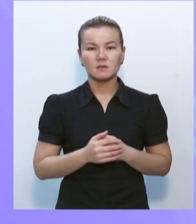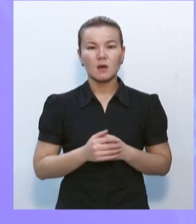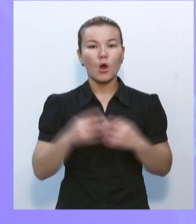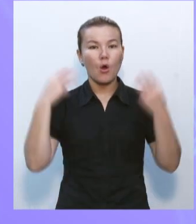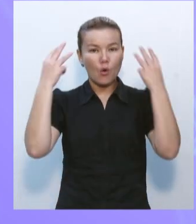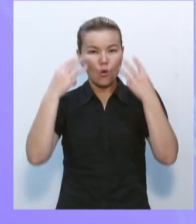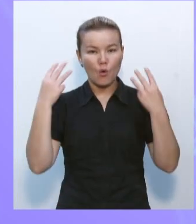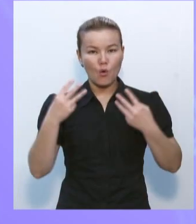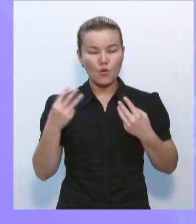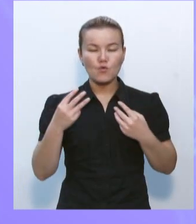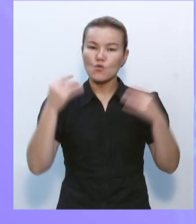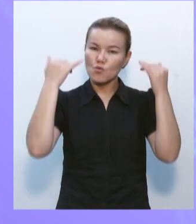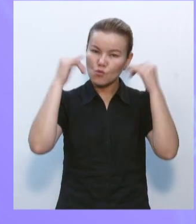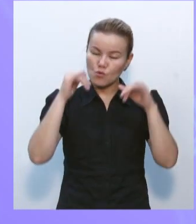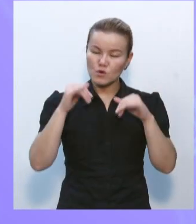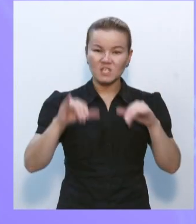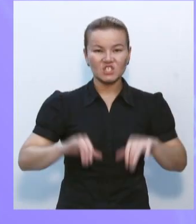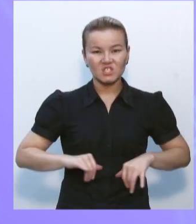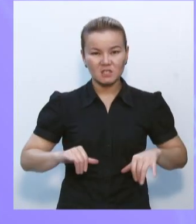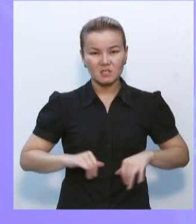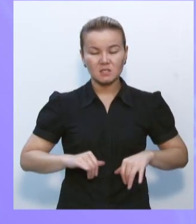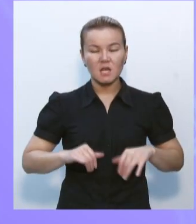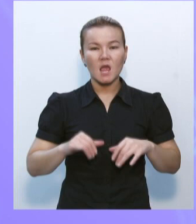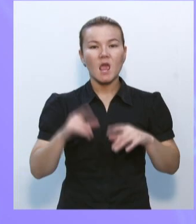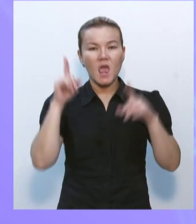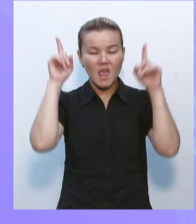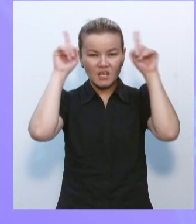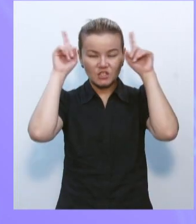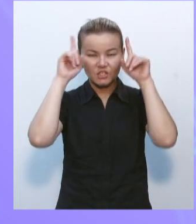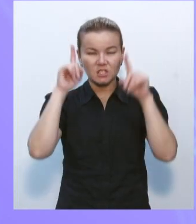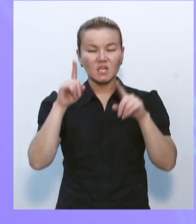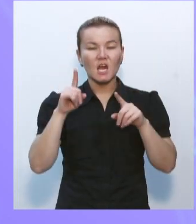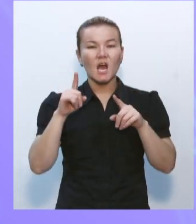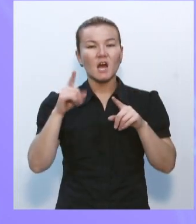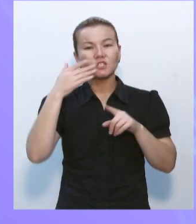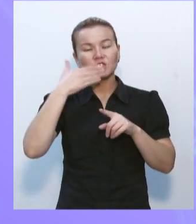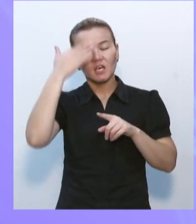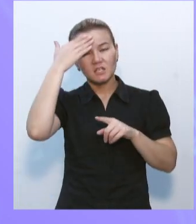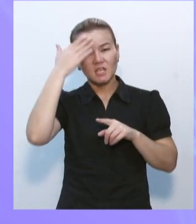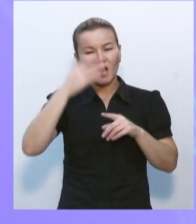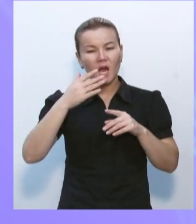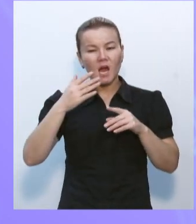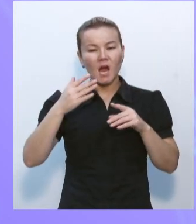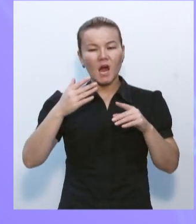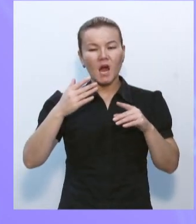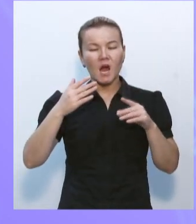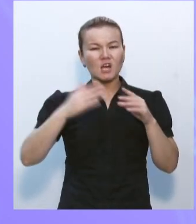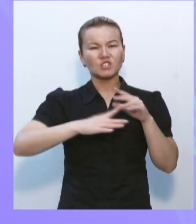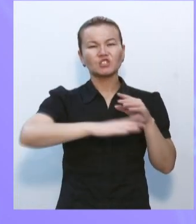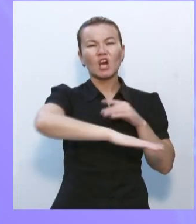Кой, уй, жылкы, эчки, жайында жайлоодо,